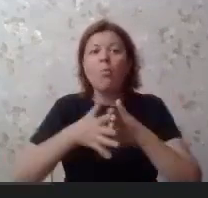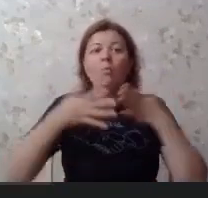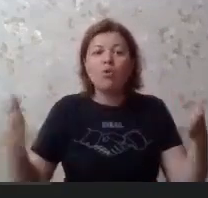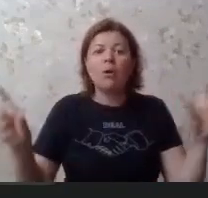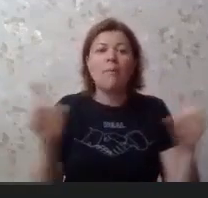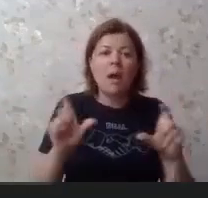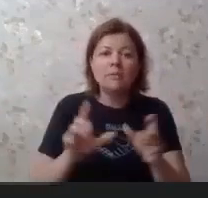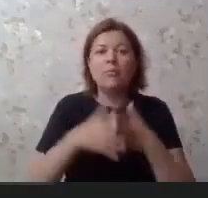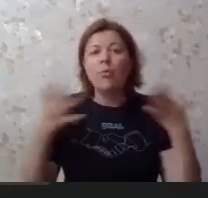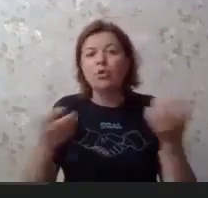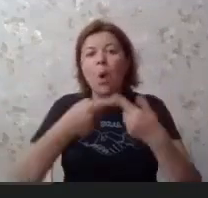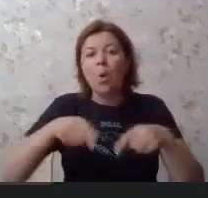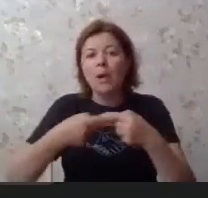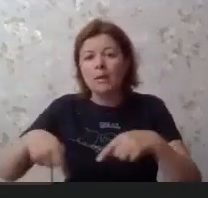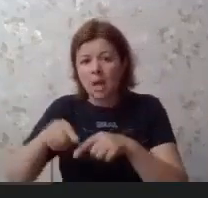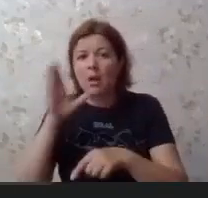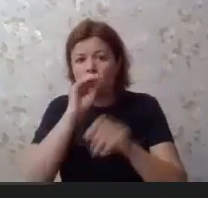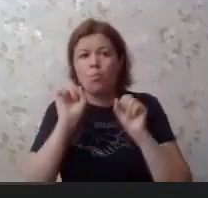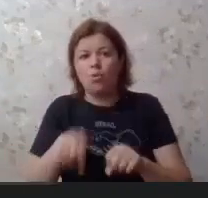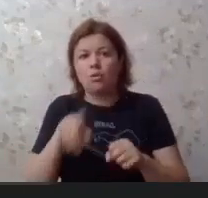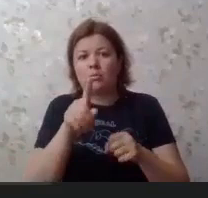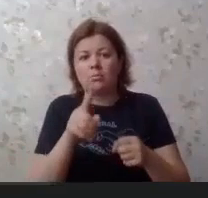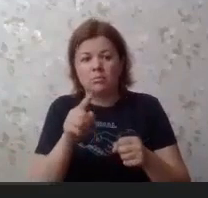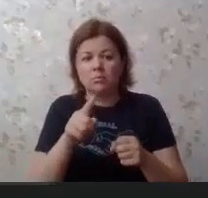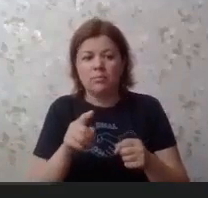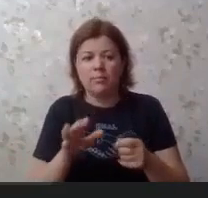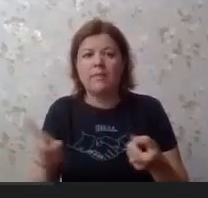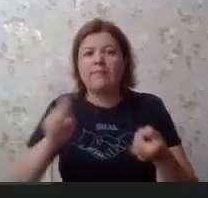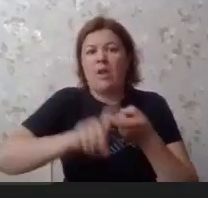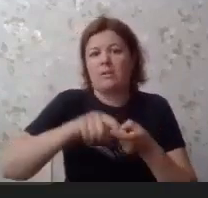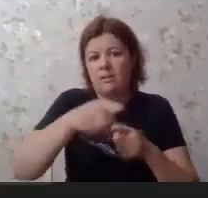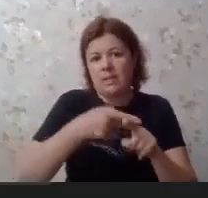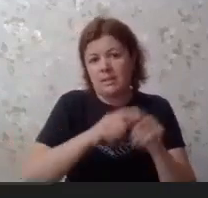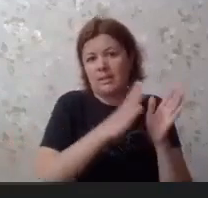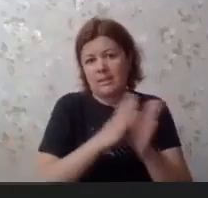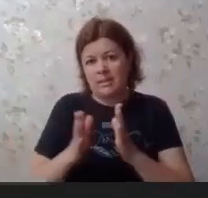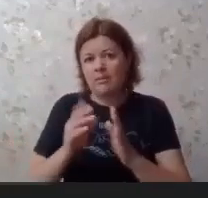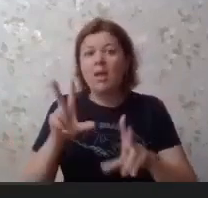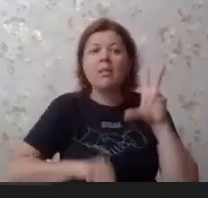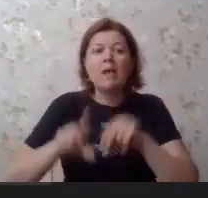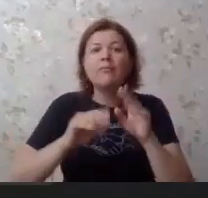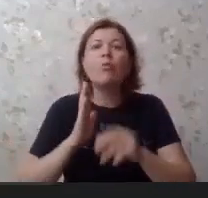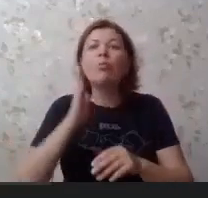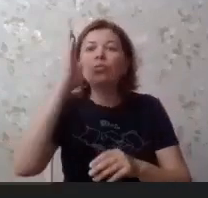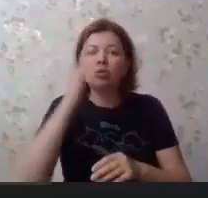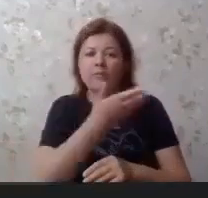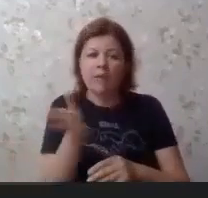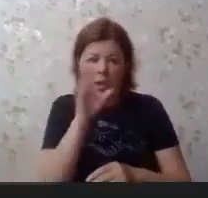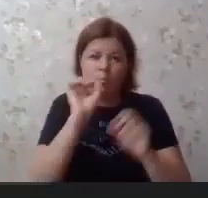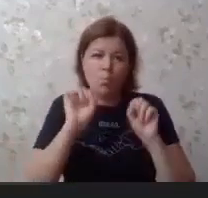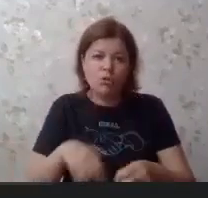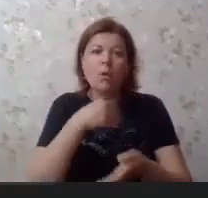в дальнейшем мы сможем покупать ТСР, ну, в любом или почти в любом магазине, который их